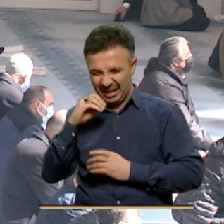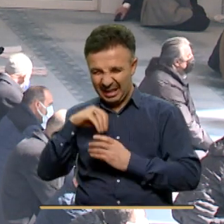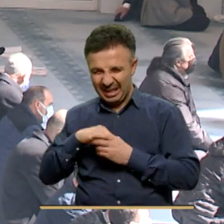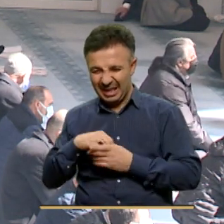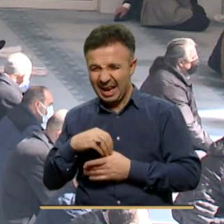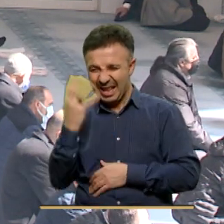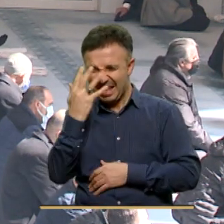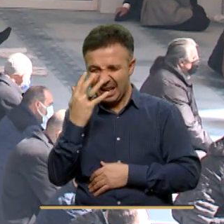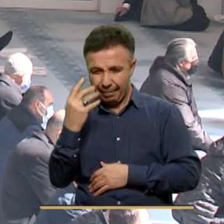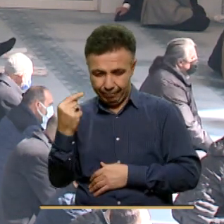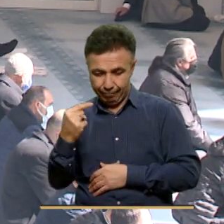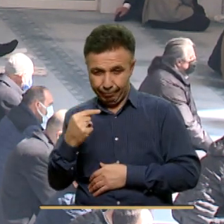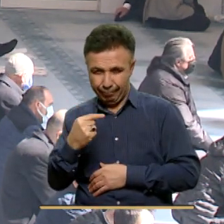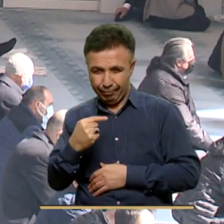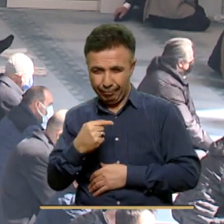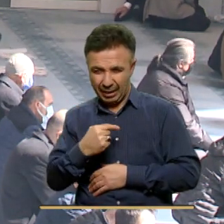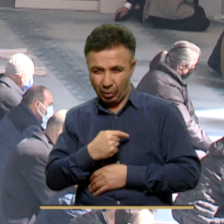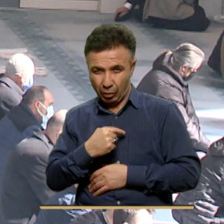belirir. Eğer ki